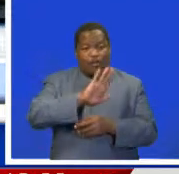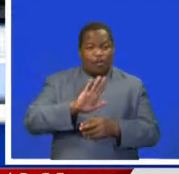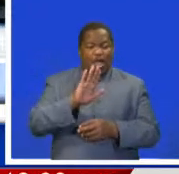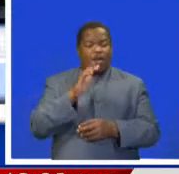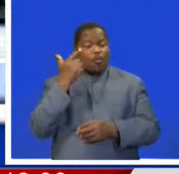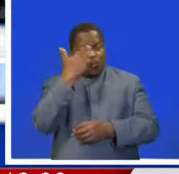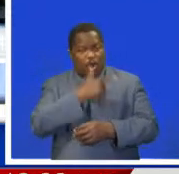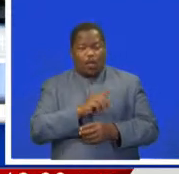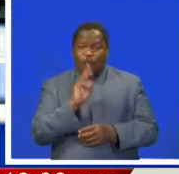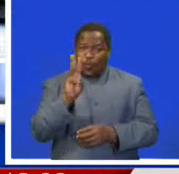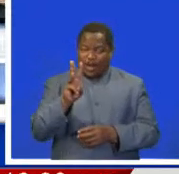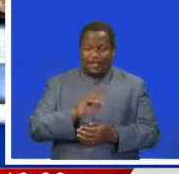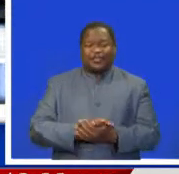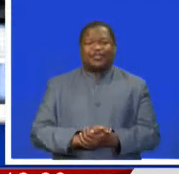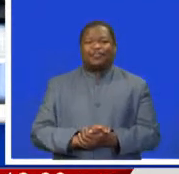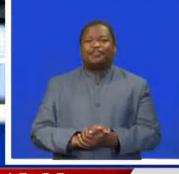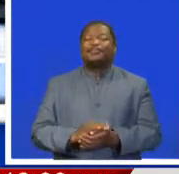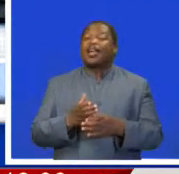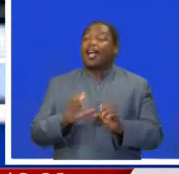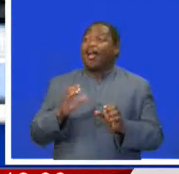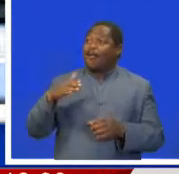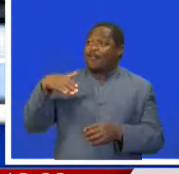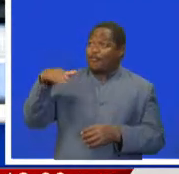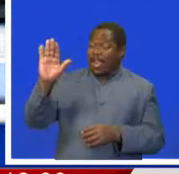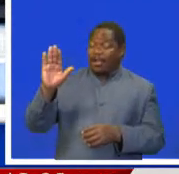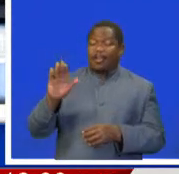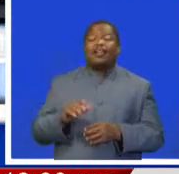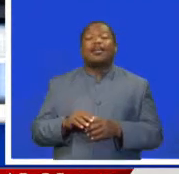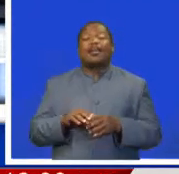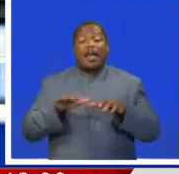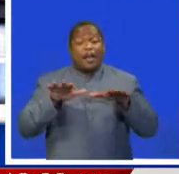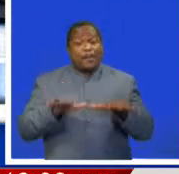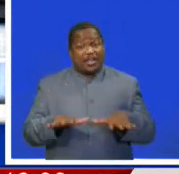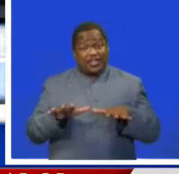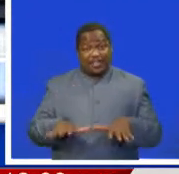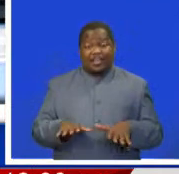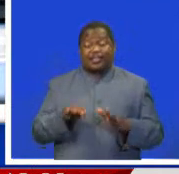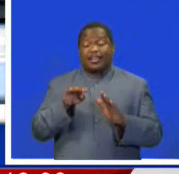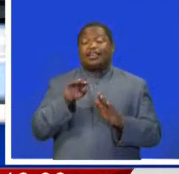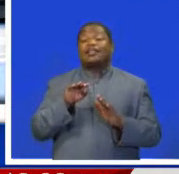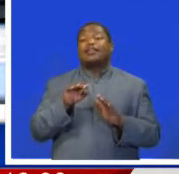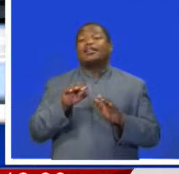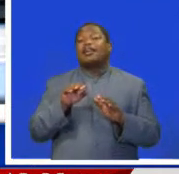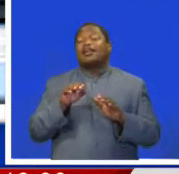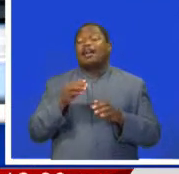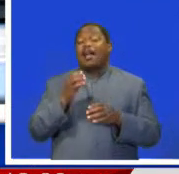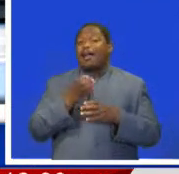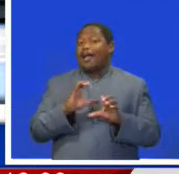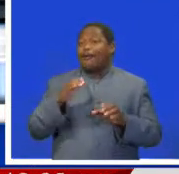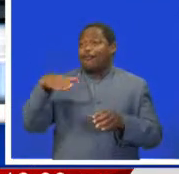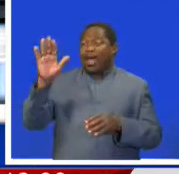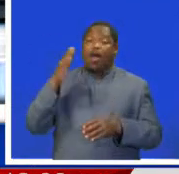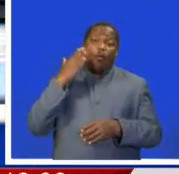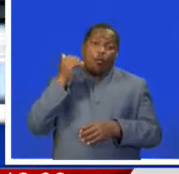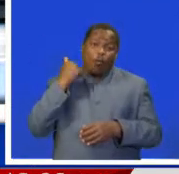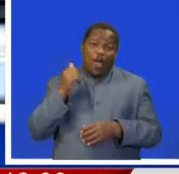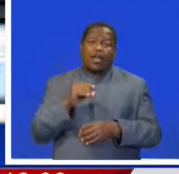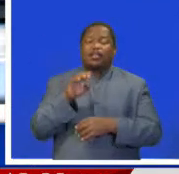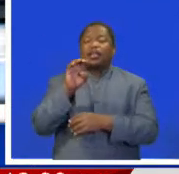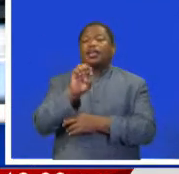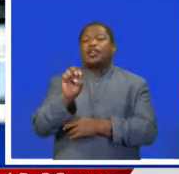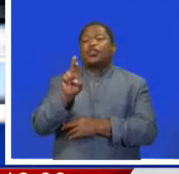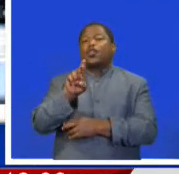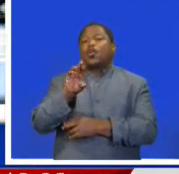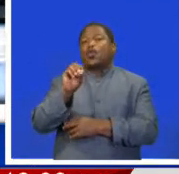siphumele ngephandle kwelive siphindze sithole dona tindzaba ta khona kiyo iEuropa League lapho khona licembu laseNgilande